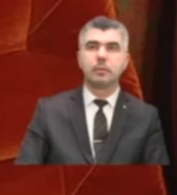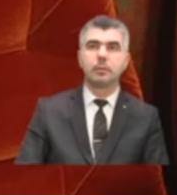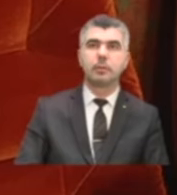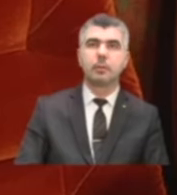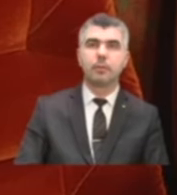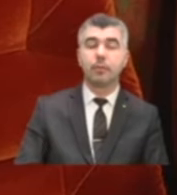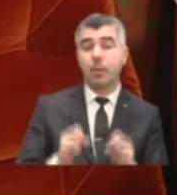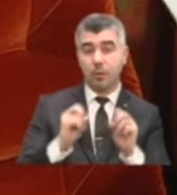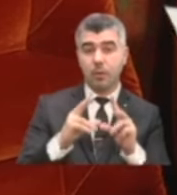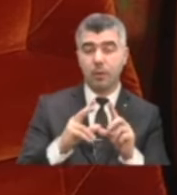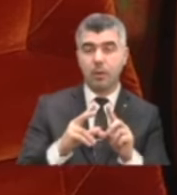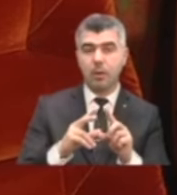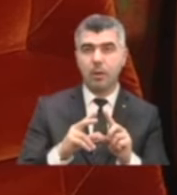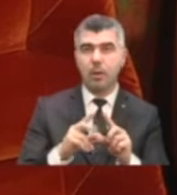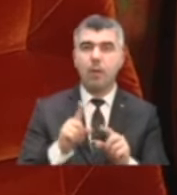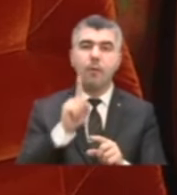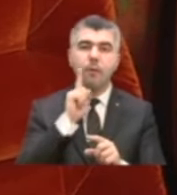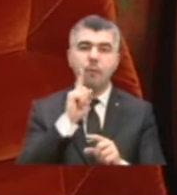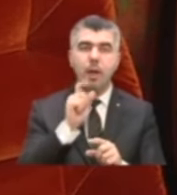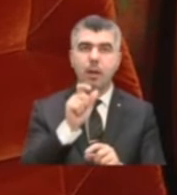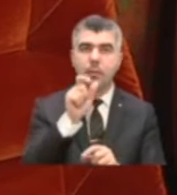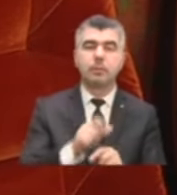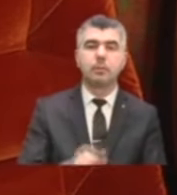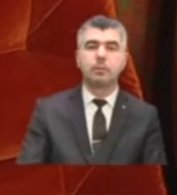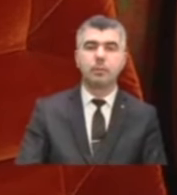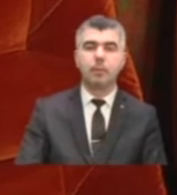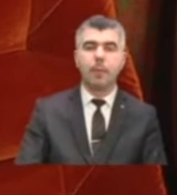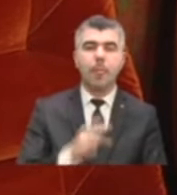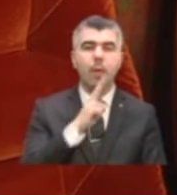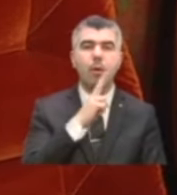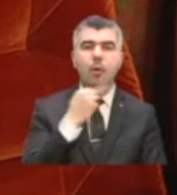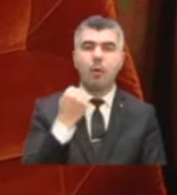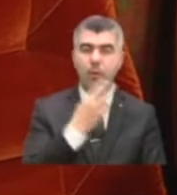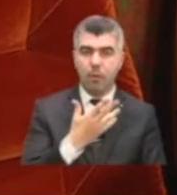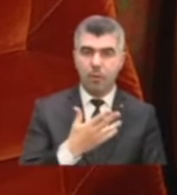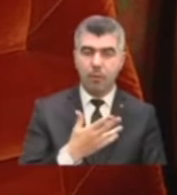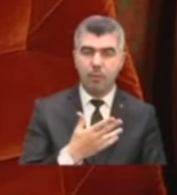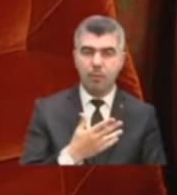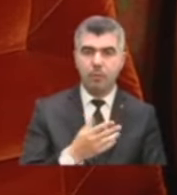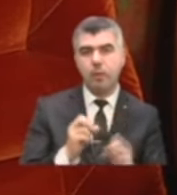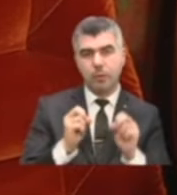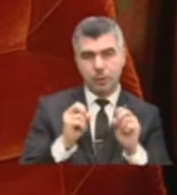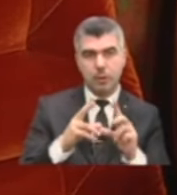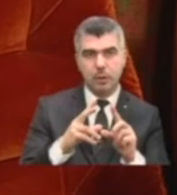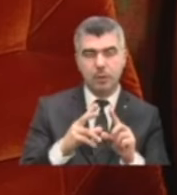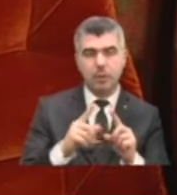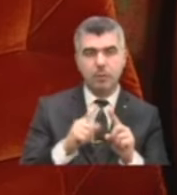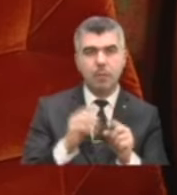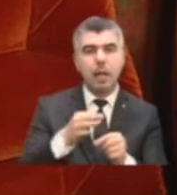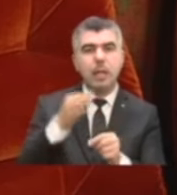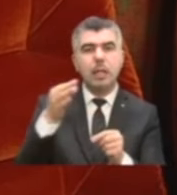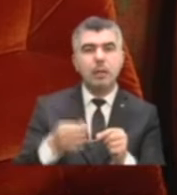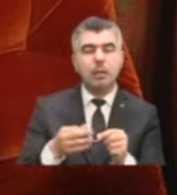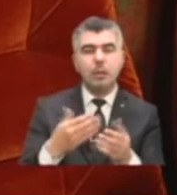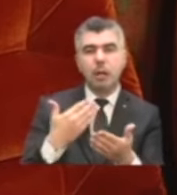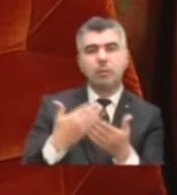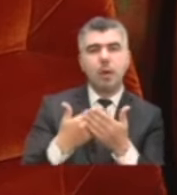السيدة النائبة المحترمة، يعني الحكومة حقت واحد النتائج مهمة